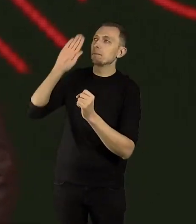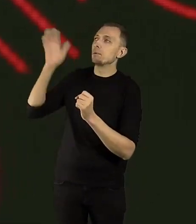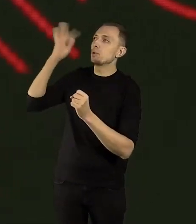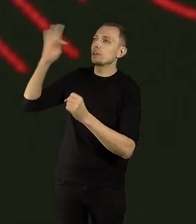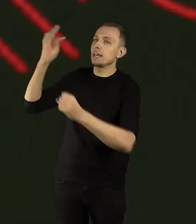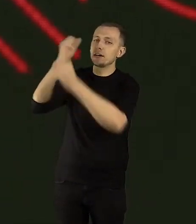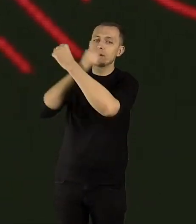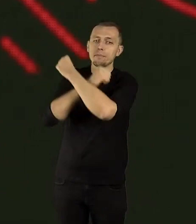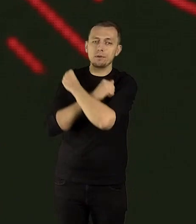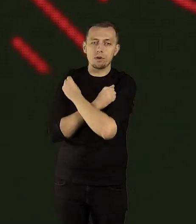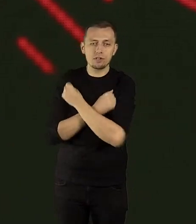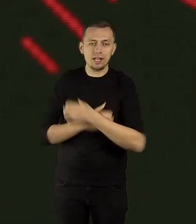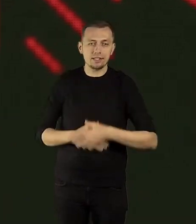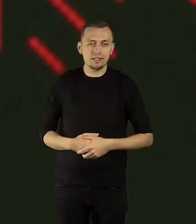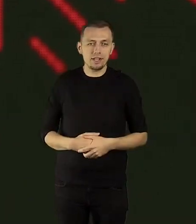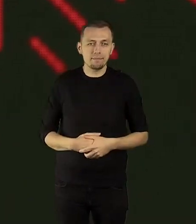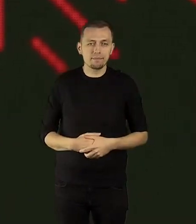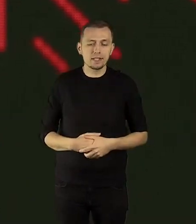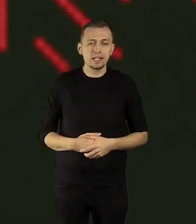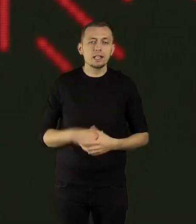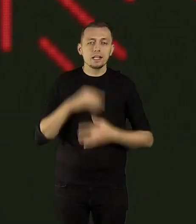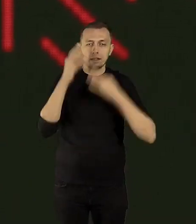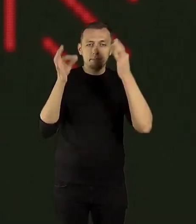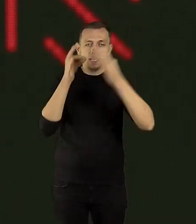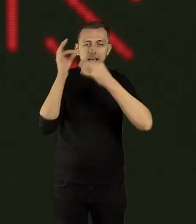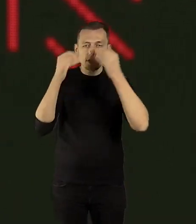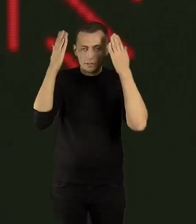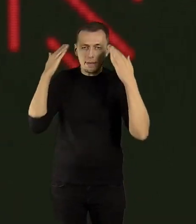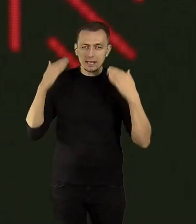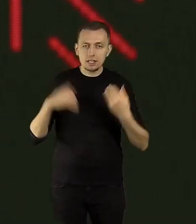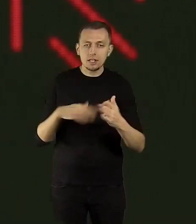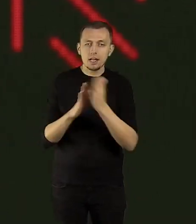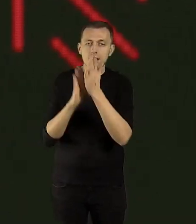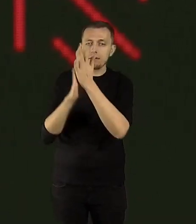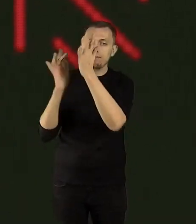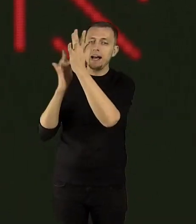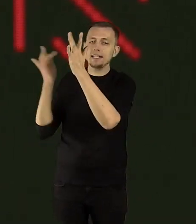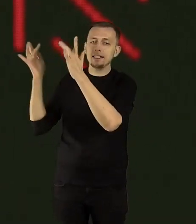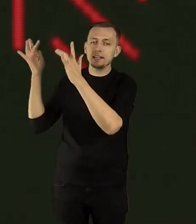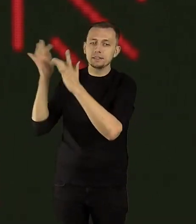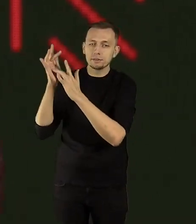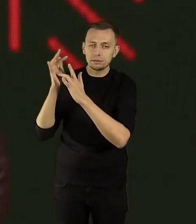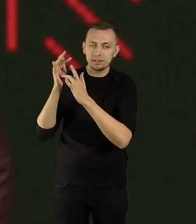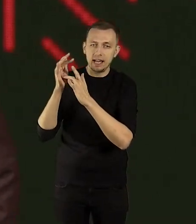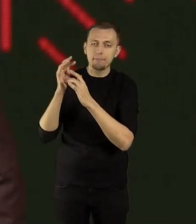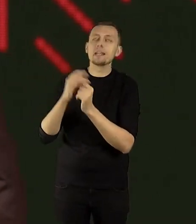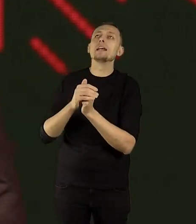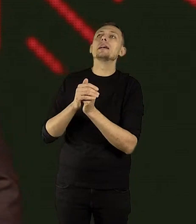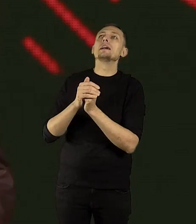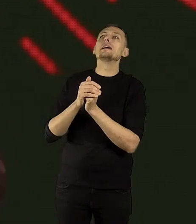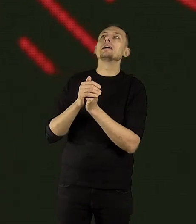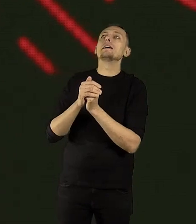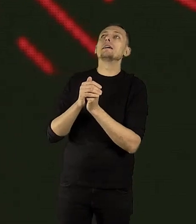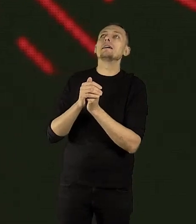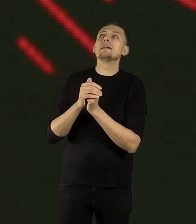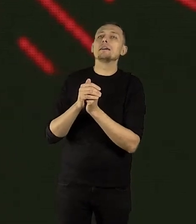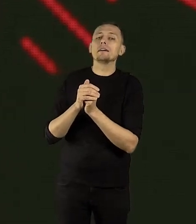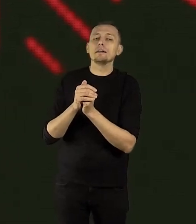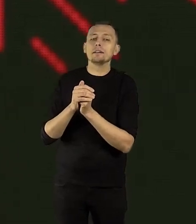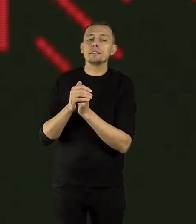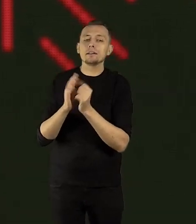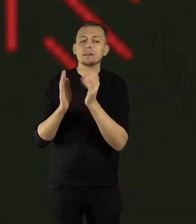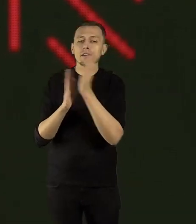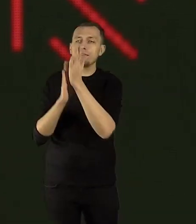że wysyłając Jezusa Chrystusa na świat, Bóg dotrzymuje swoich dawnych obietnic, danych